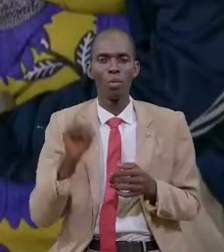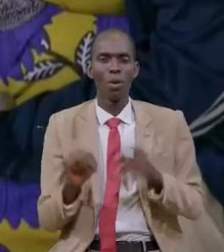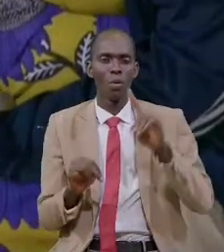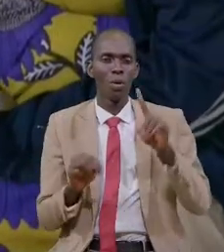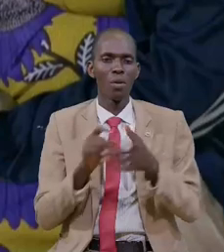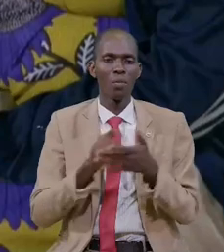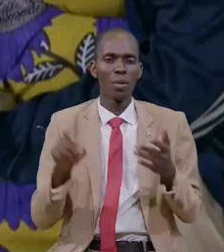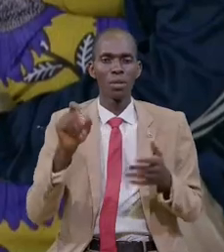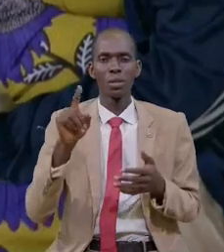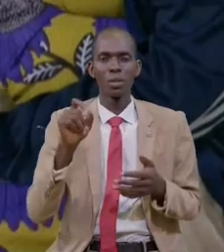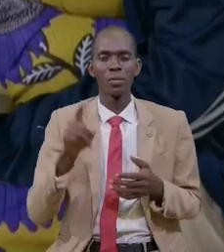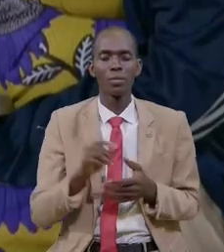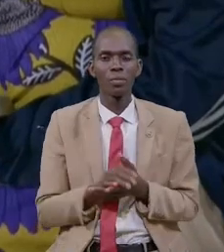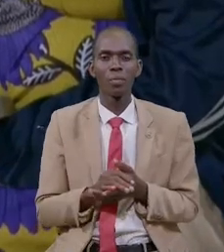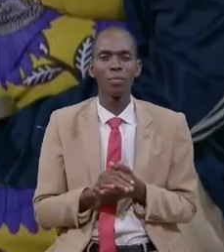verset 11.